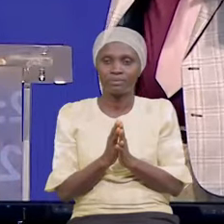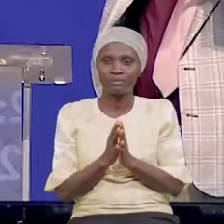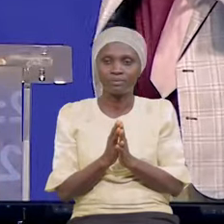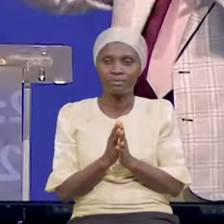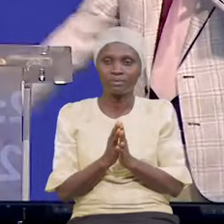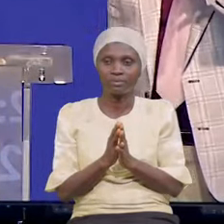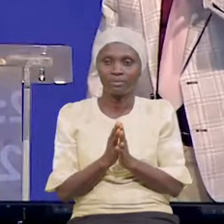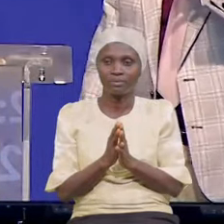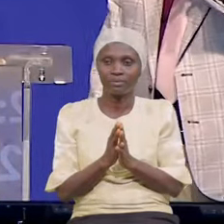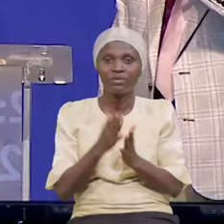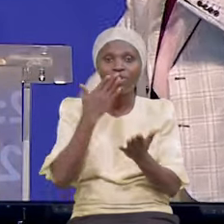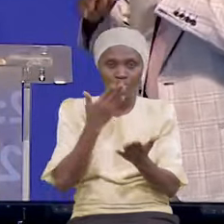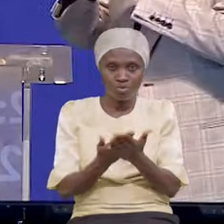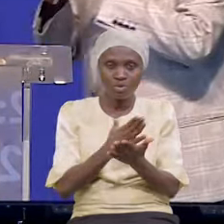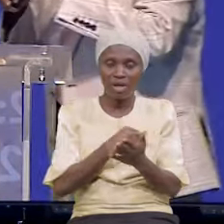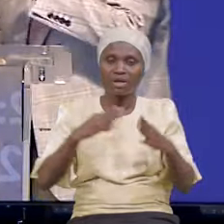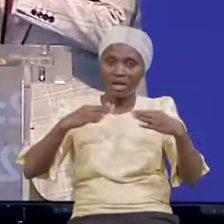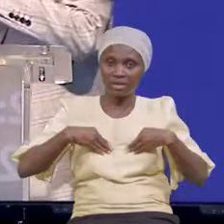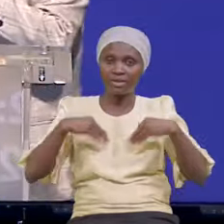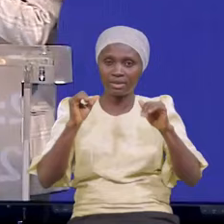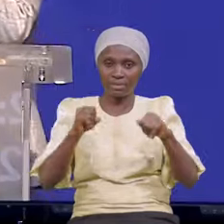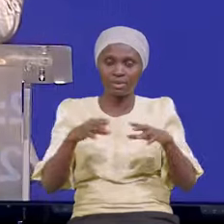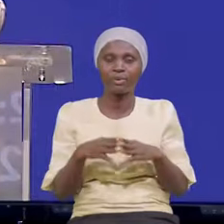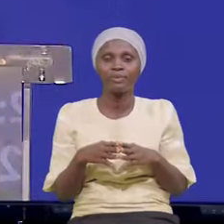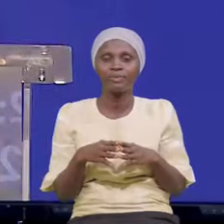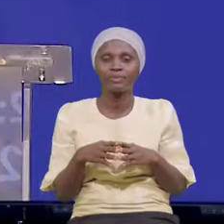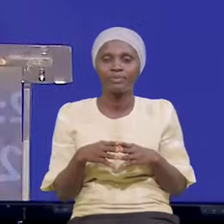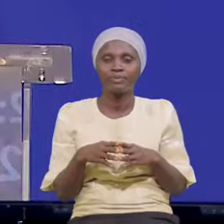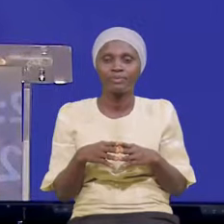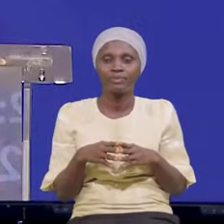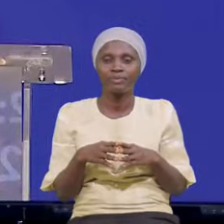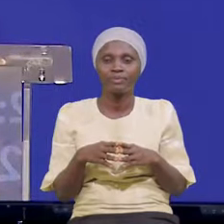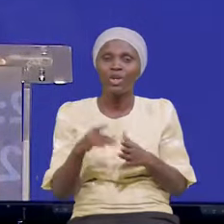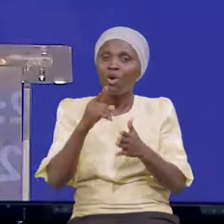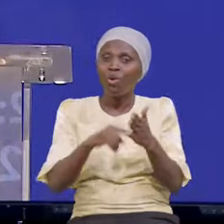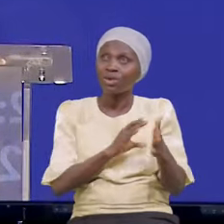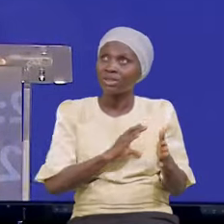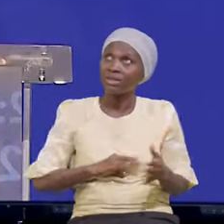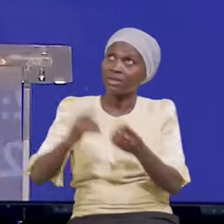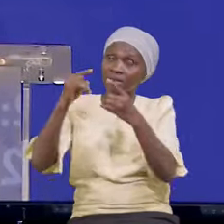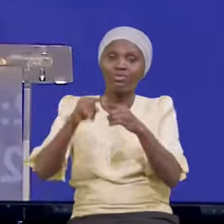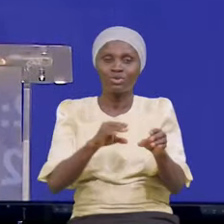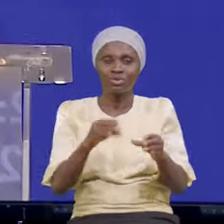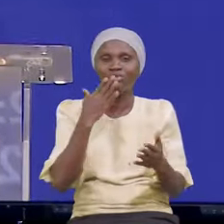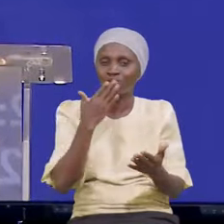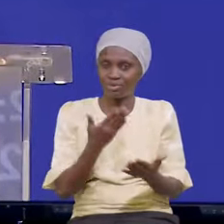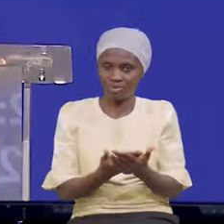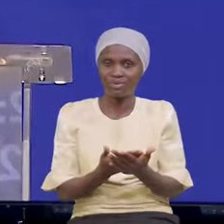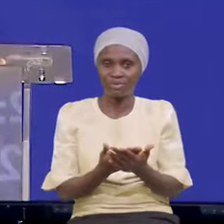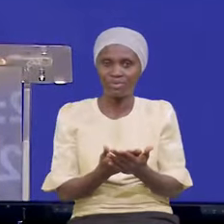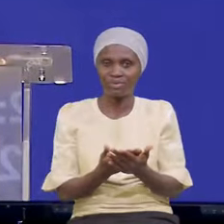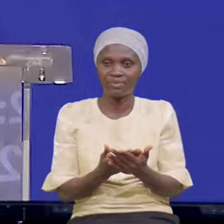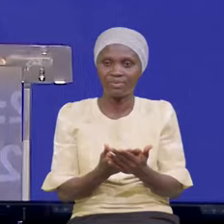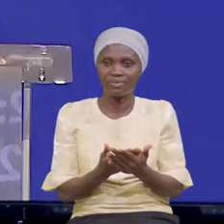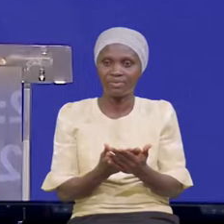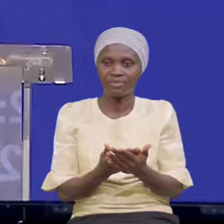unnadi, good and acceptable, manchidiyu angikaramai unnadi, what Christ came to do, good, Christu e manchi cheyadaniki